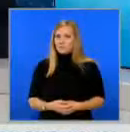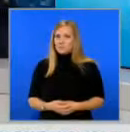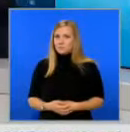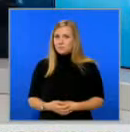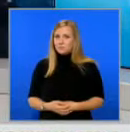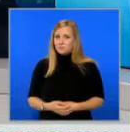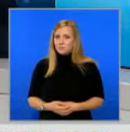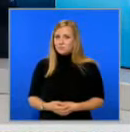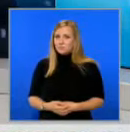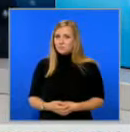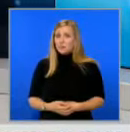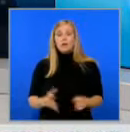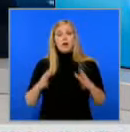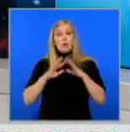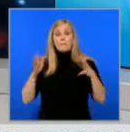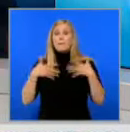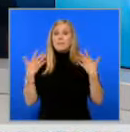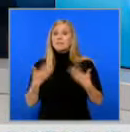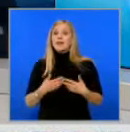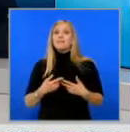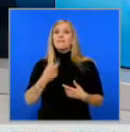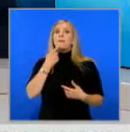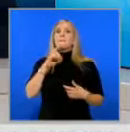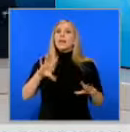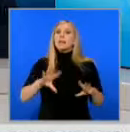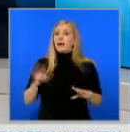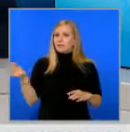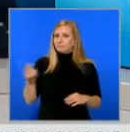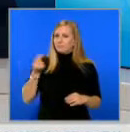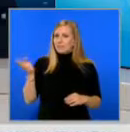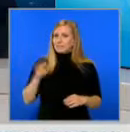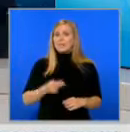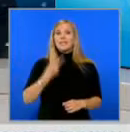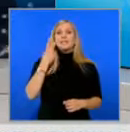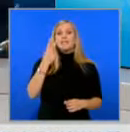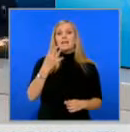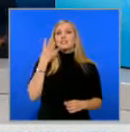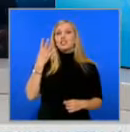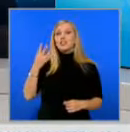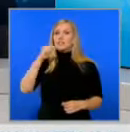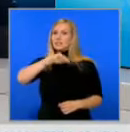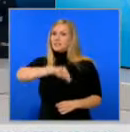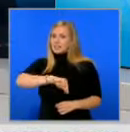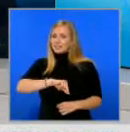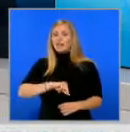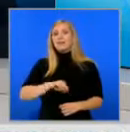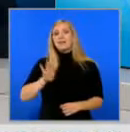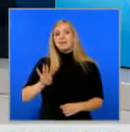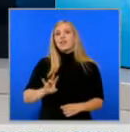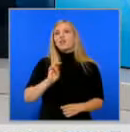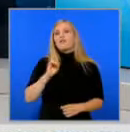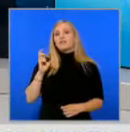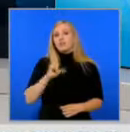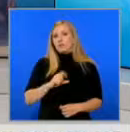швейцария грандиозни празненства в белград след 24-тата титла на новак джокович от големия шлем и достигането на